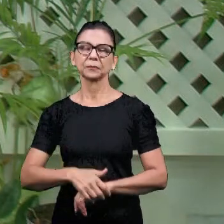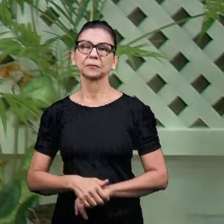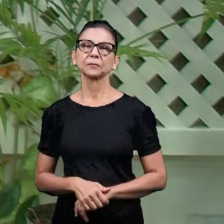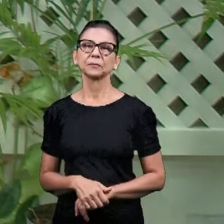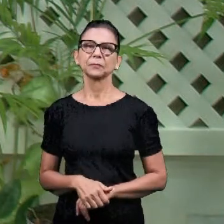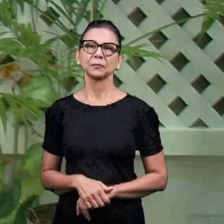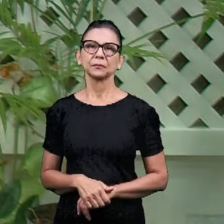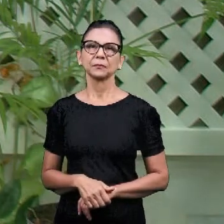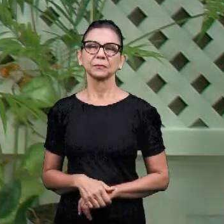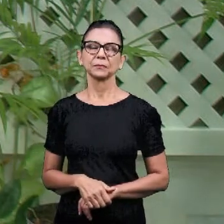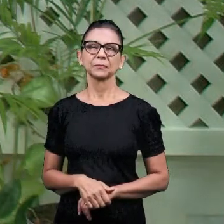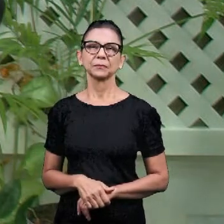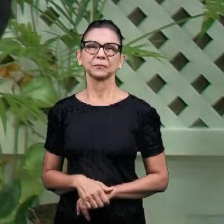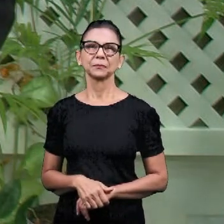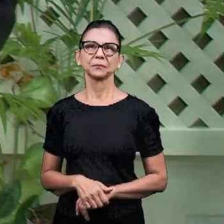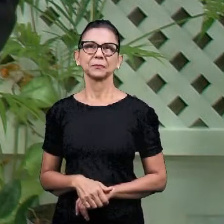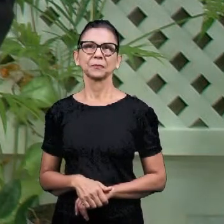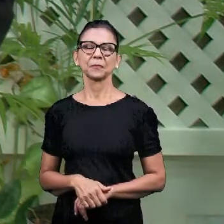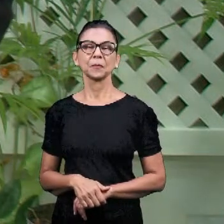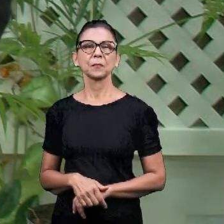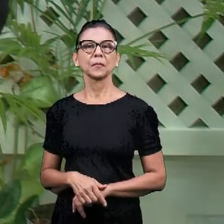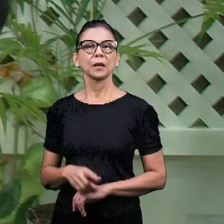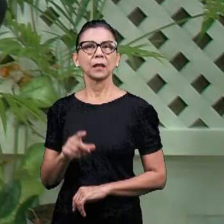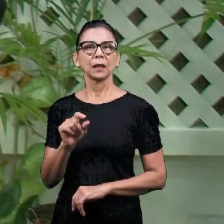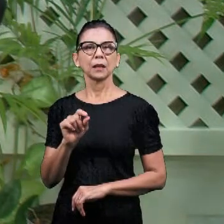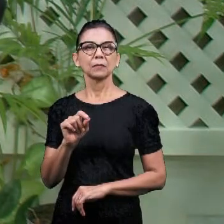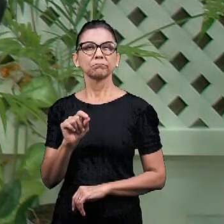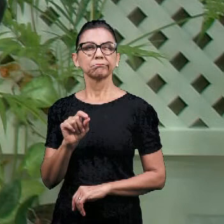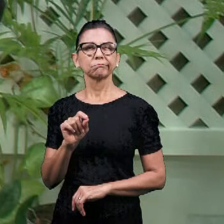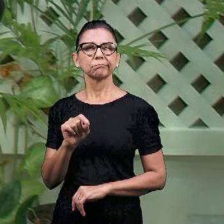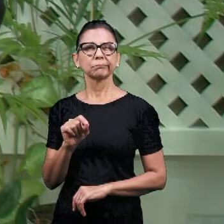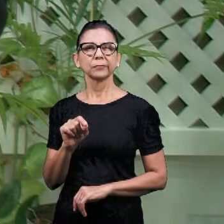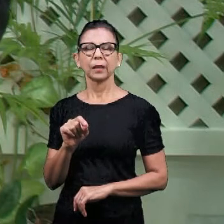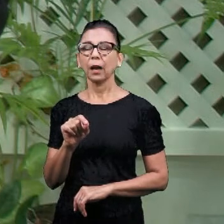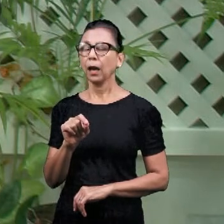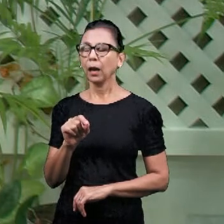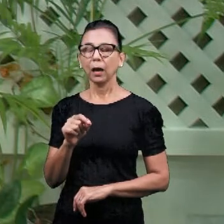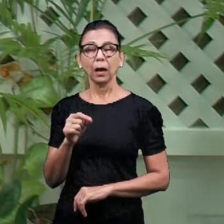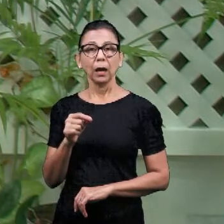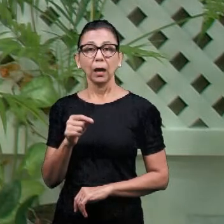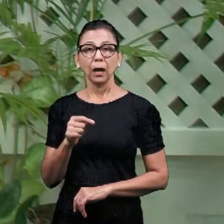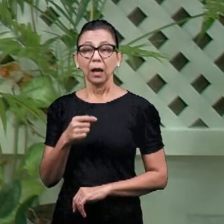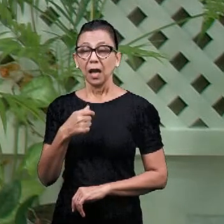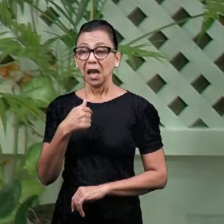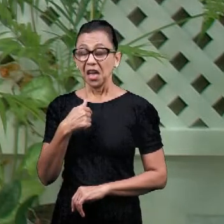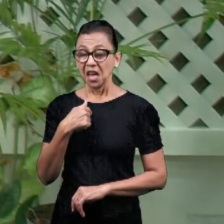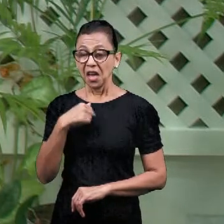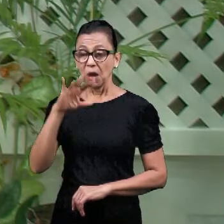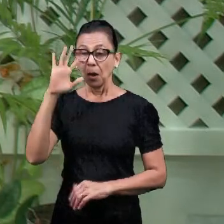il est de Santa Zita. Oui, bien, j'étais émerveillé.